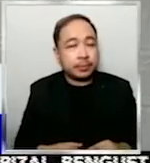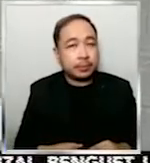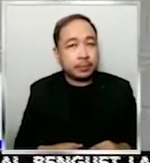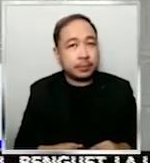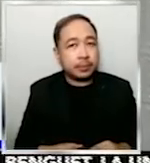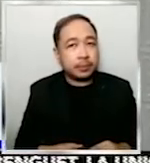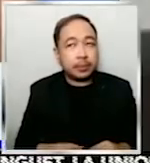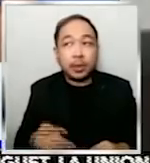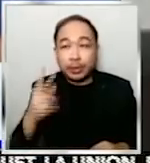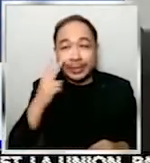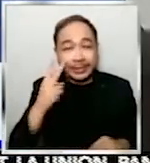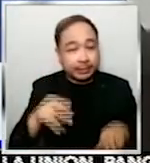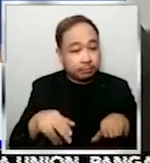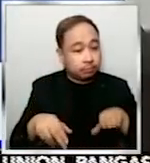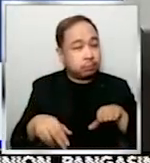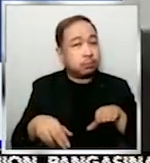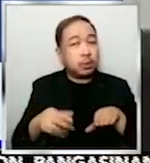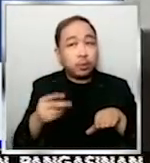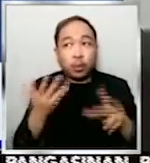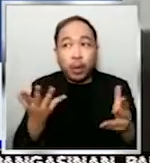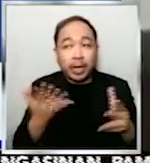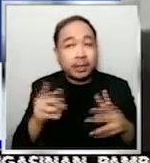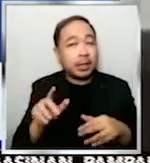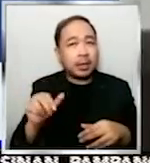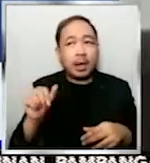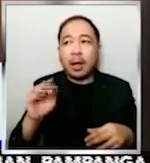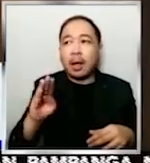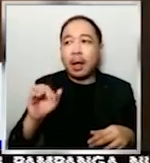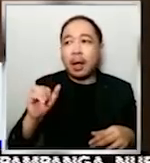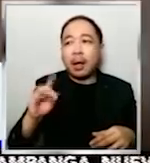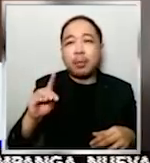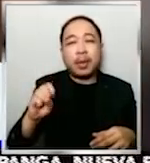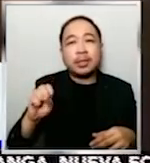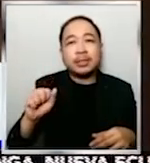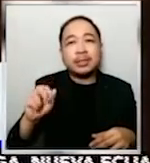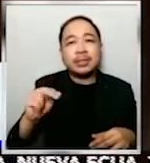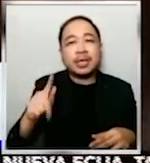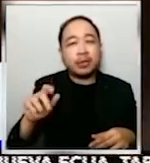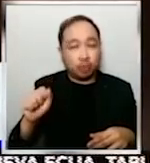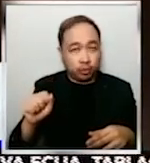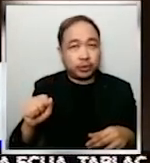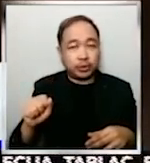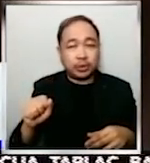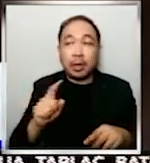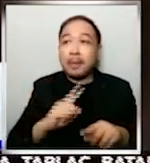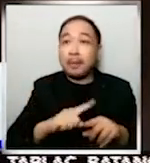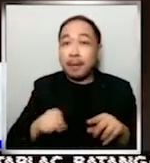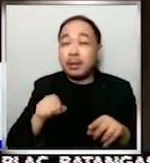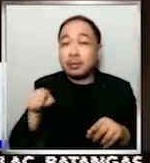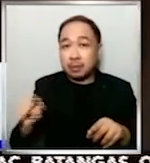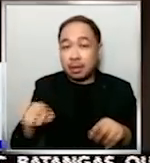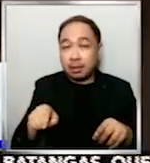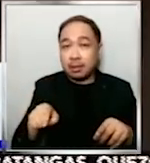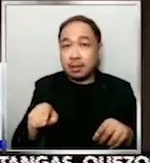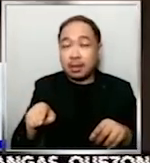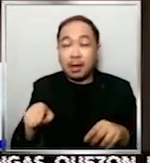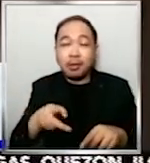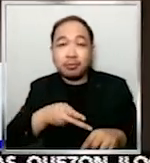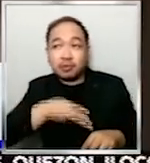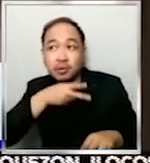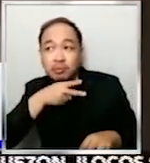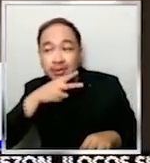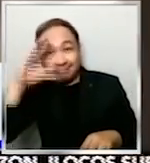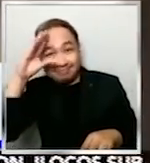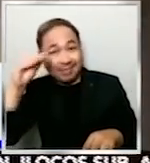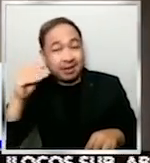Santos, pero pinadala ni suspect doon sa rider para safe. And then nung dumating si rider,